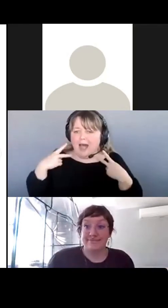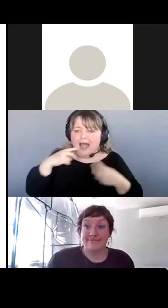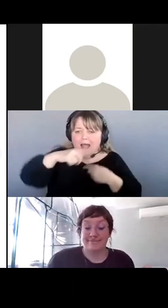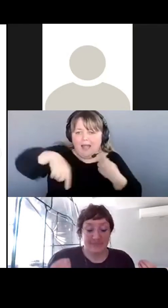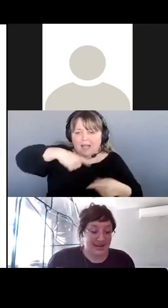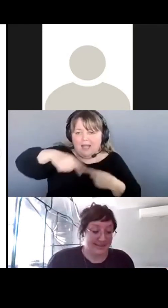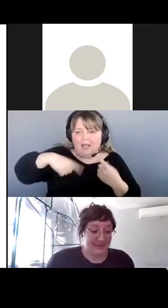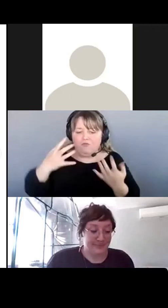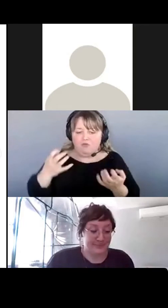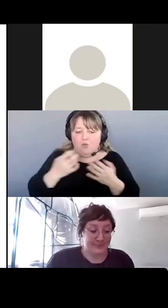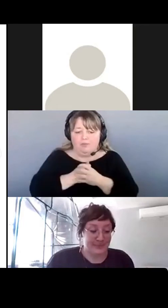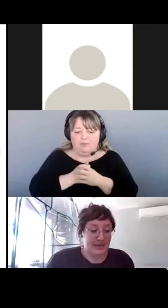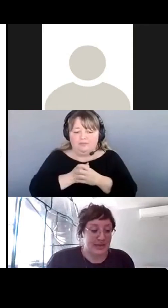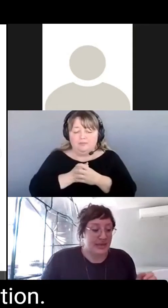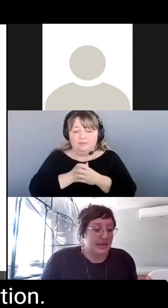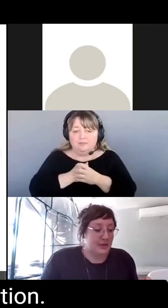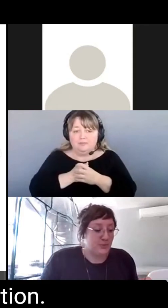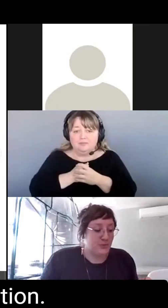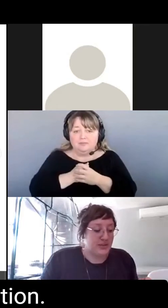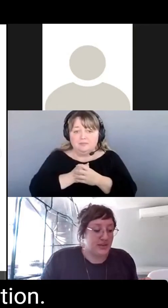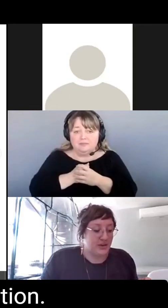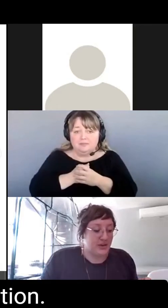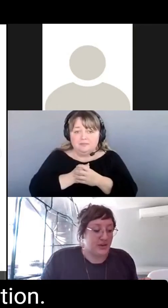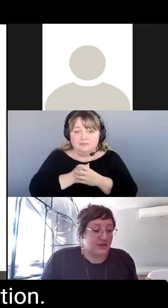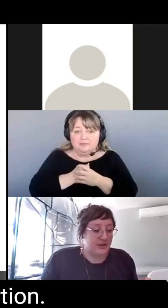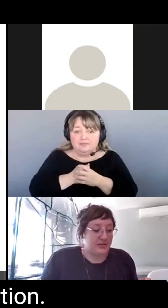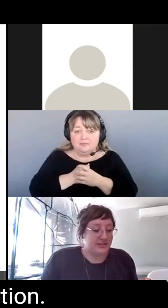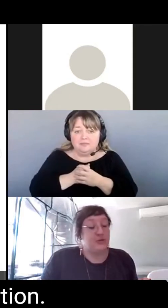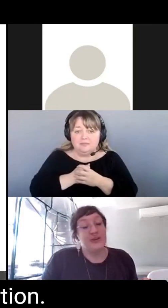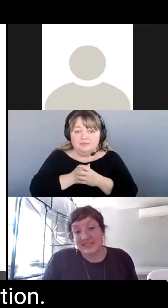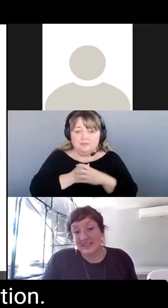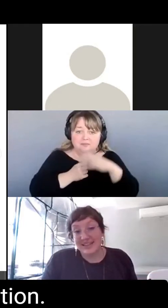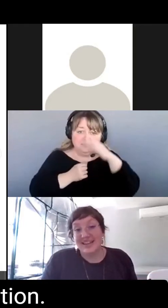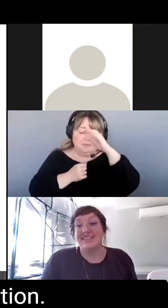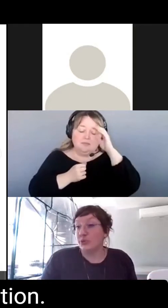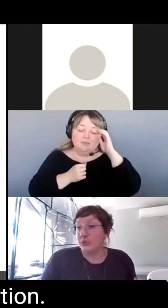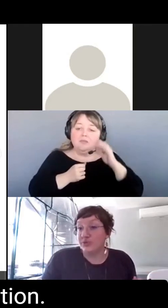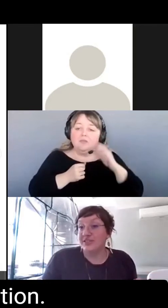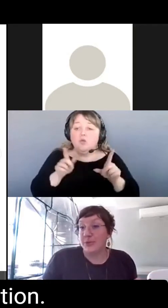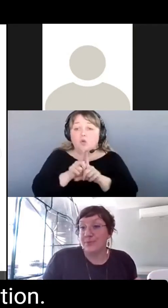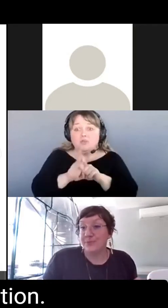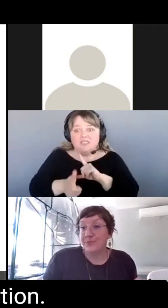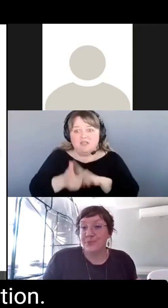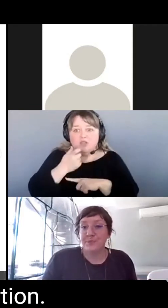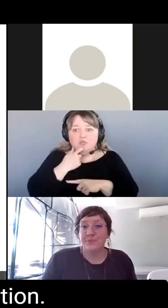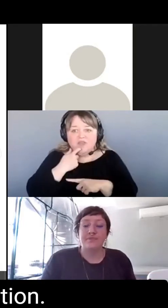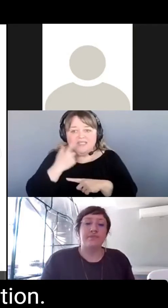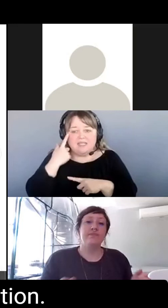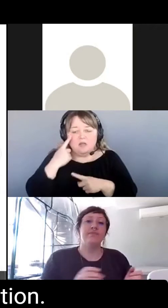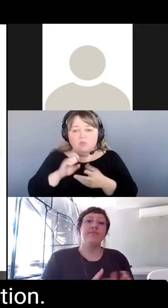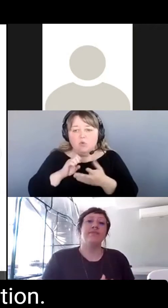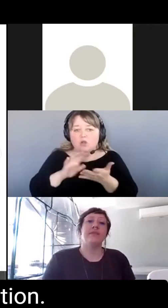l'oxygène là-dedans. Et puis, ça va faciliter la décomposition.